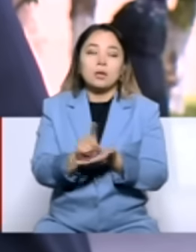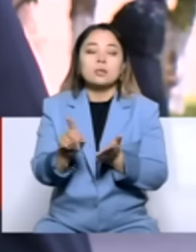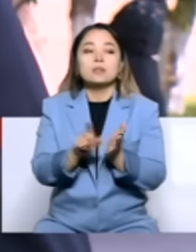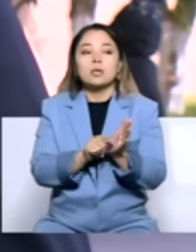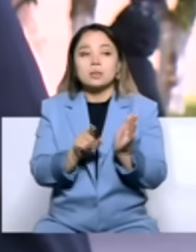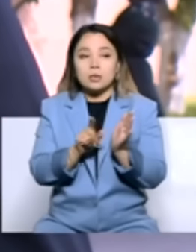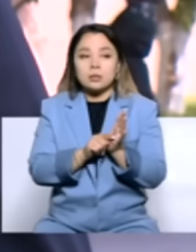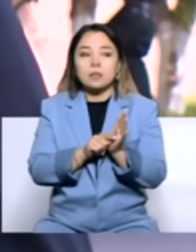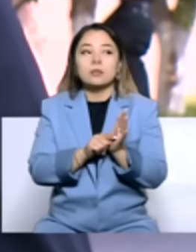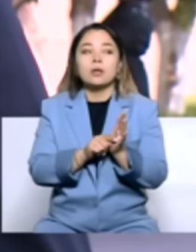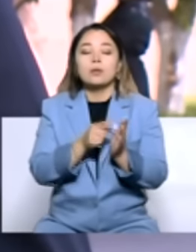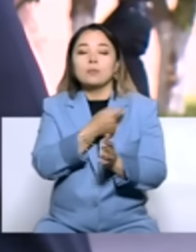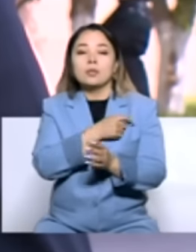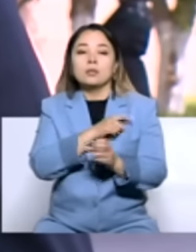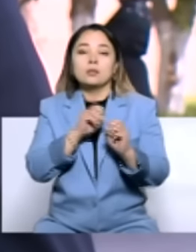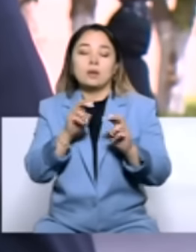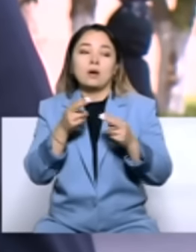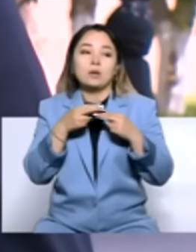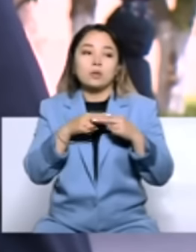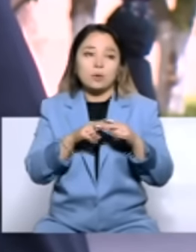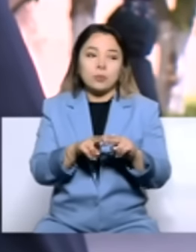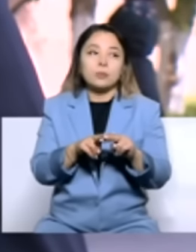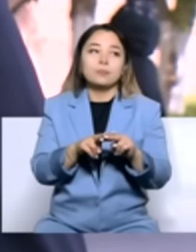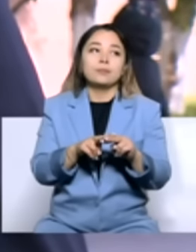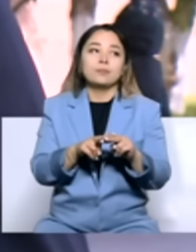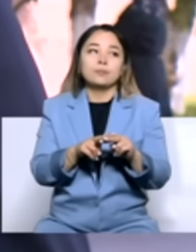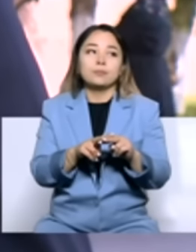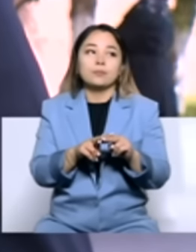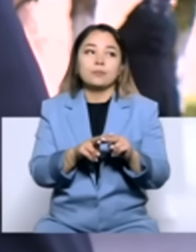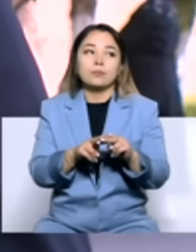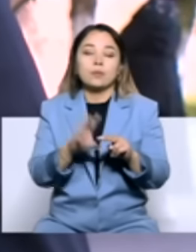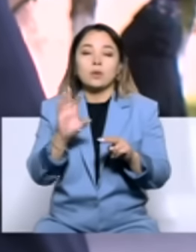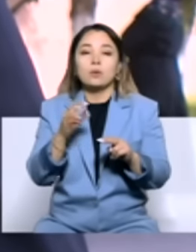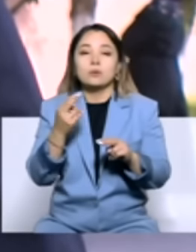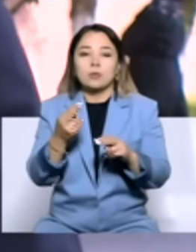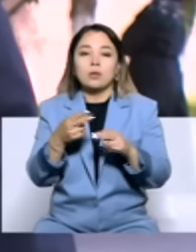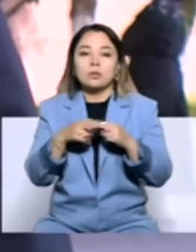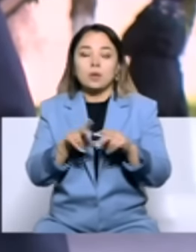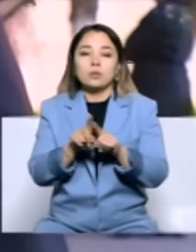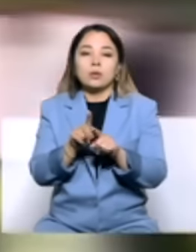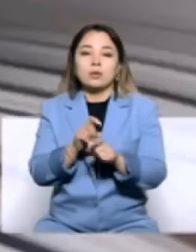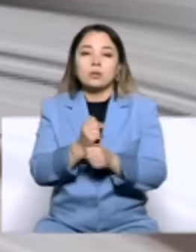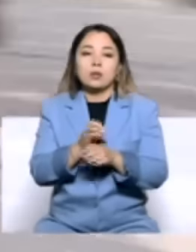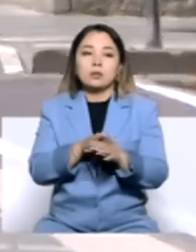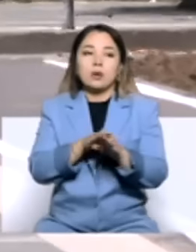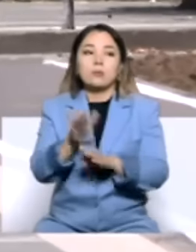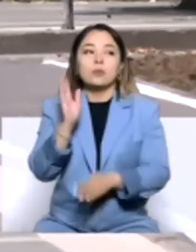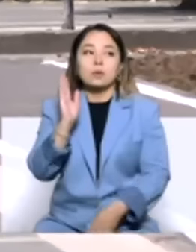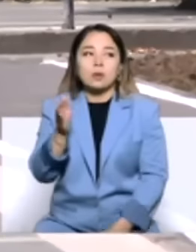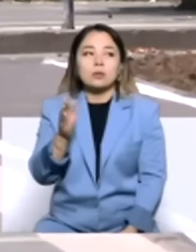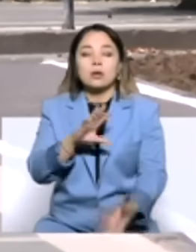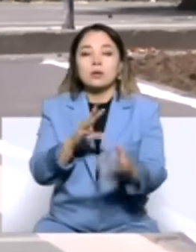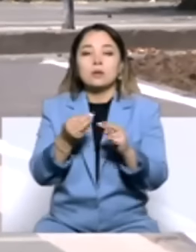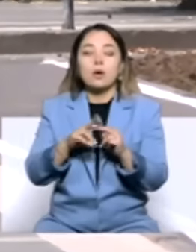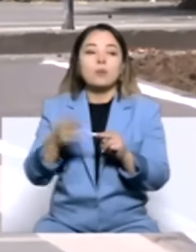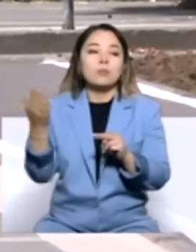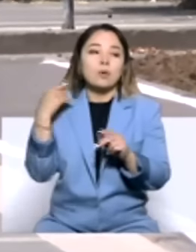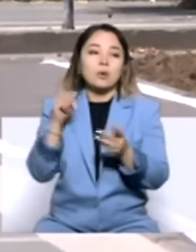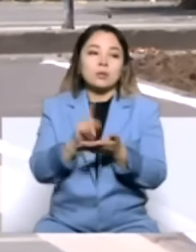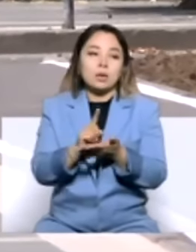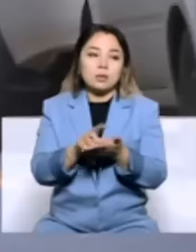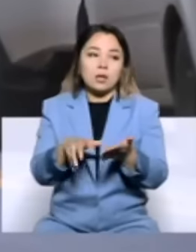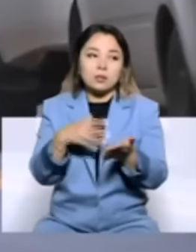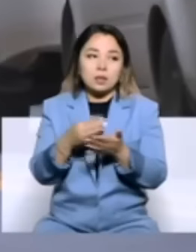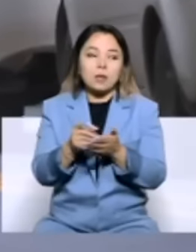зейнетақы, медициналық аударымдар және де әлеуметтік аударымдар төленетін болады. Яғни бұрынғыдай салыққа